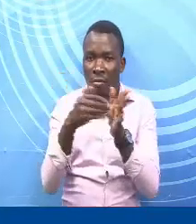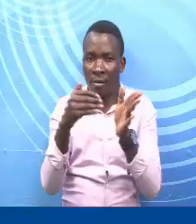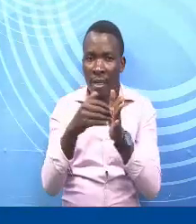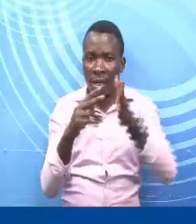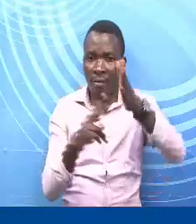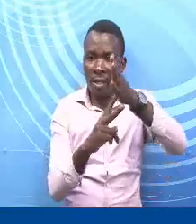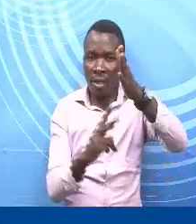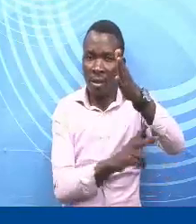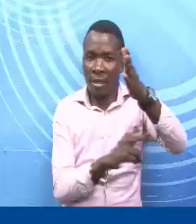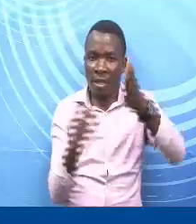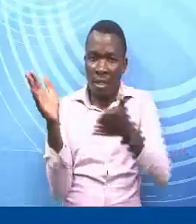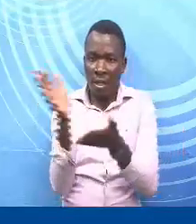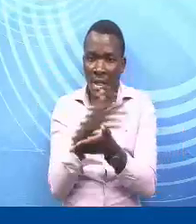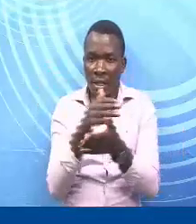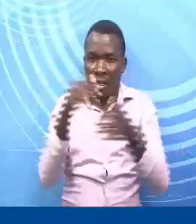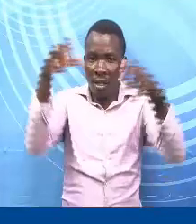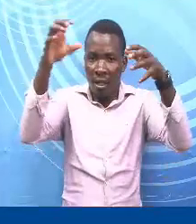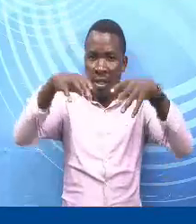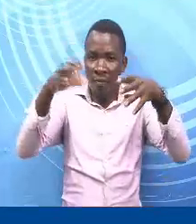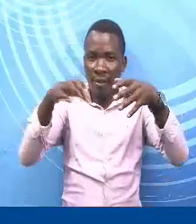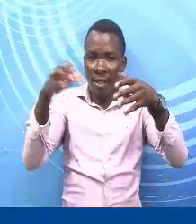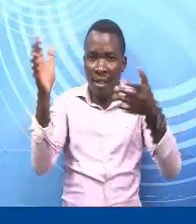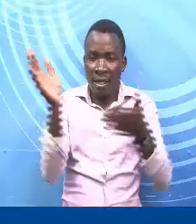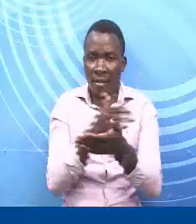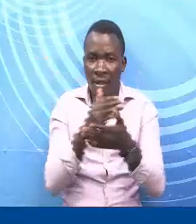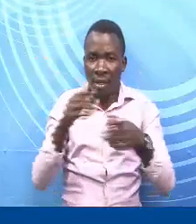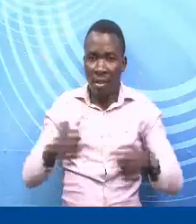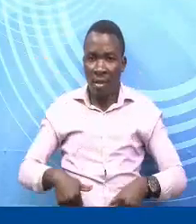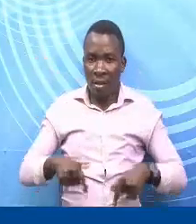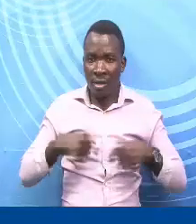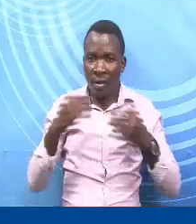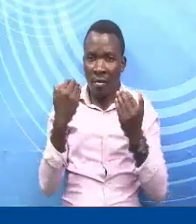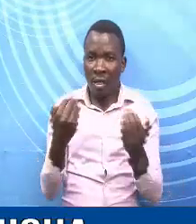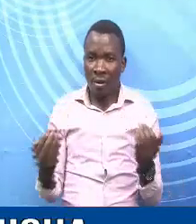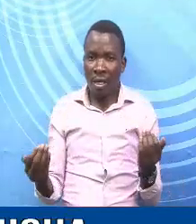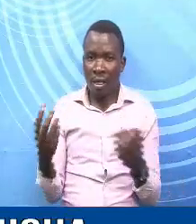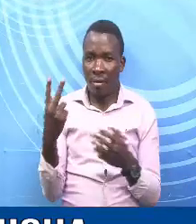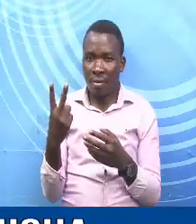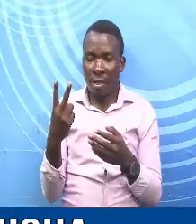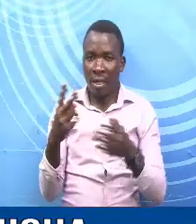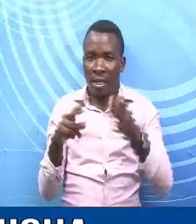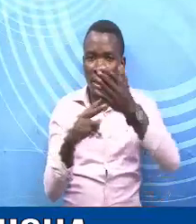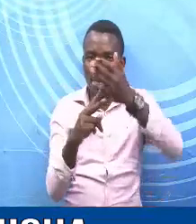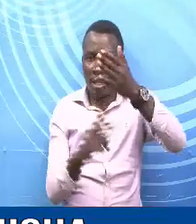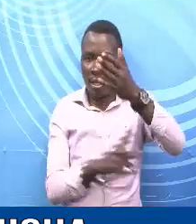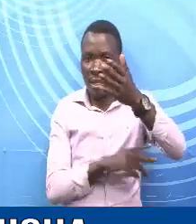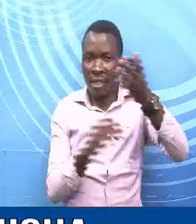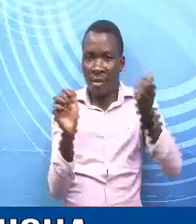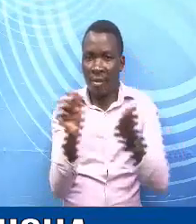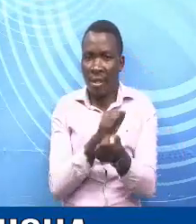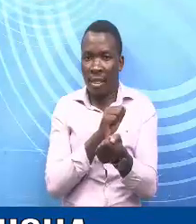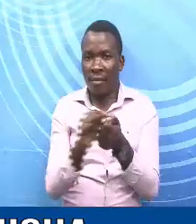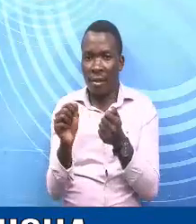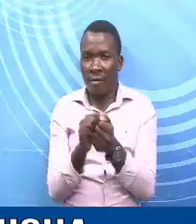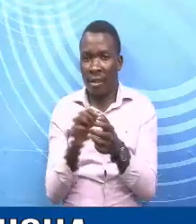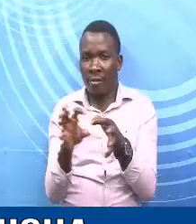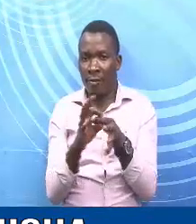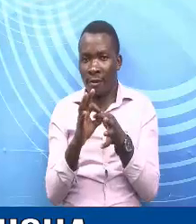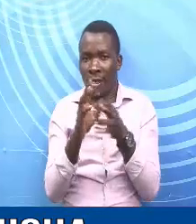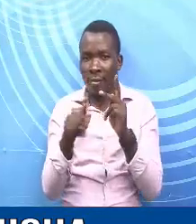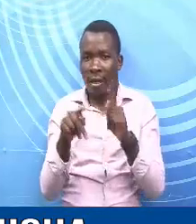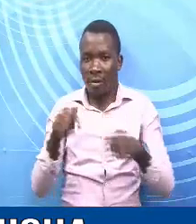n'imvura muri aka gace, aho ngo ryatwaye n'ubuzima bw'abana bagera kuri babiri. Iri teme kandi ngo rikaba ryarahungabanyije ubuhahirane ku batuye muri